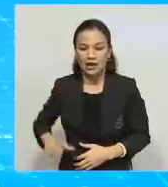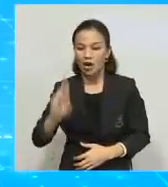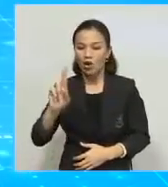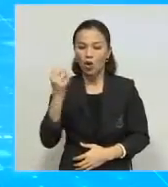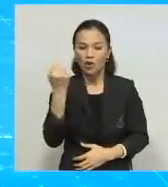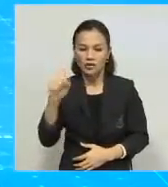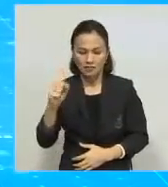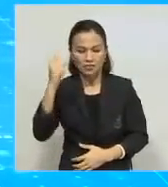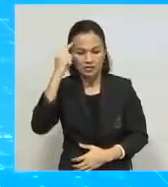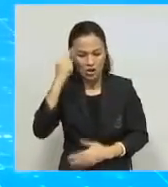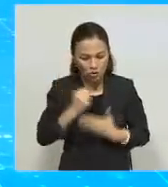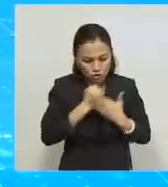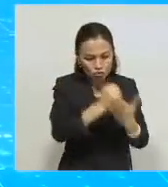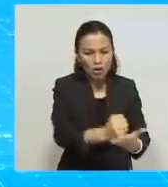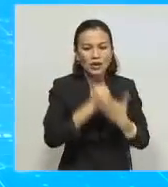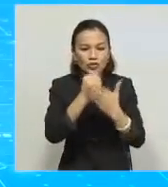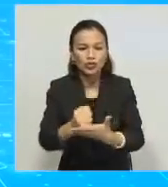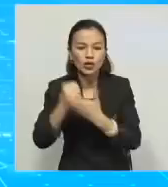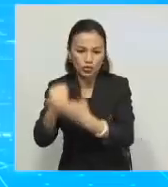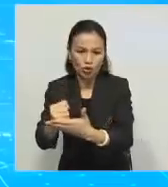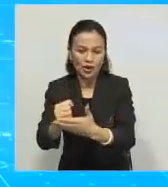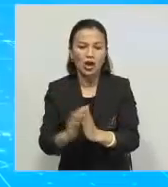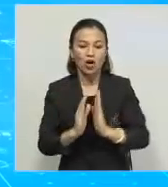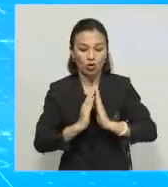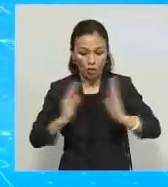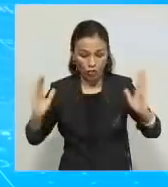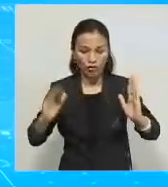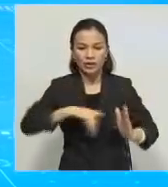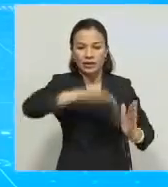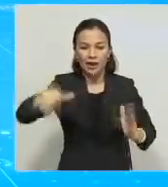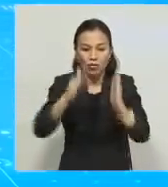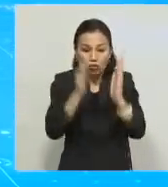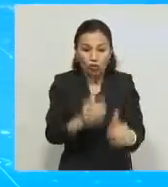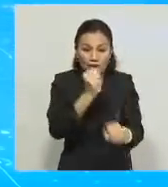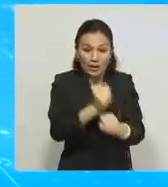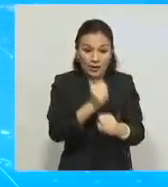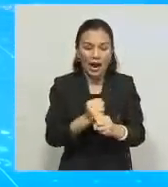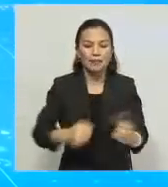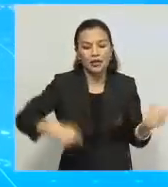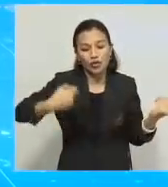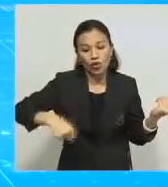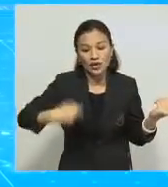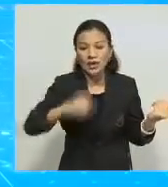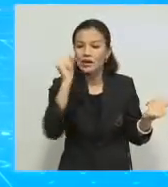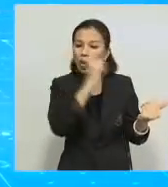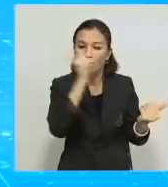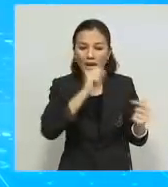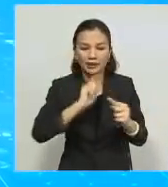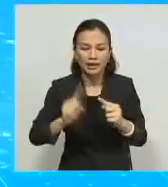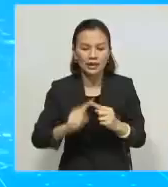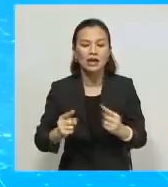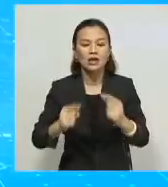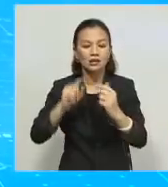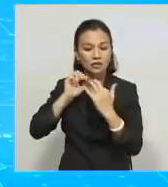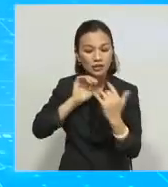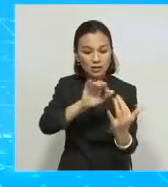อยู่หัวที่ทรงพระราชทานความช่วยเหลือรวมถึงขอบคุณผู้ปฏิบัติงานทั้งหมดจะมีการแสดงดนตรีเพื่อสื่อถึงความเป็นหนึ่งเดียวของค